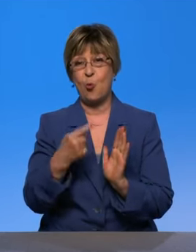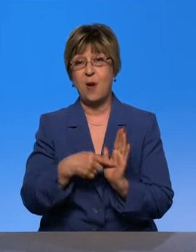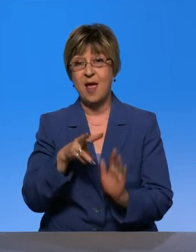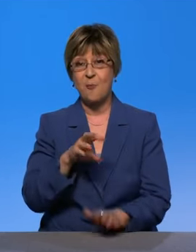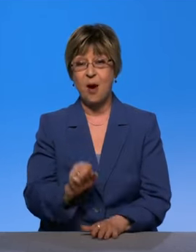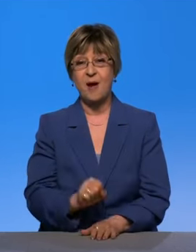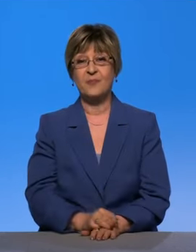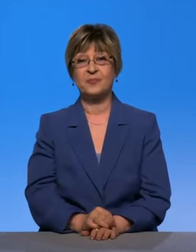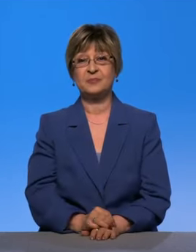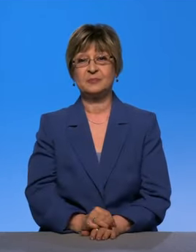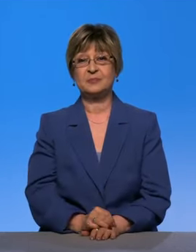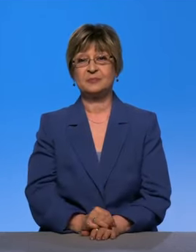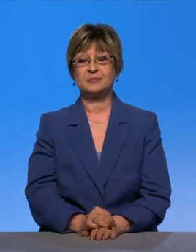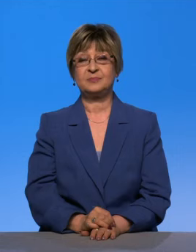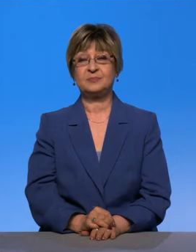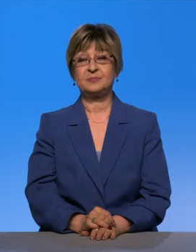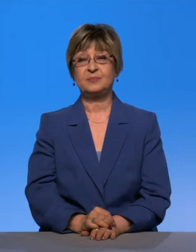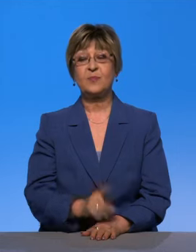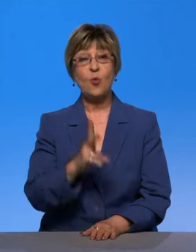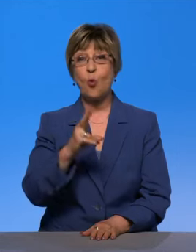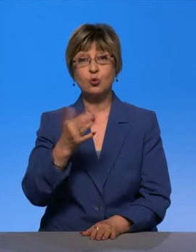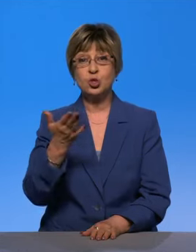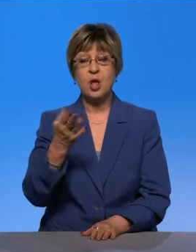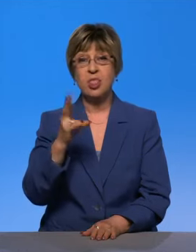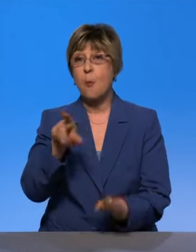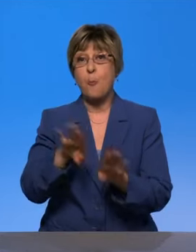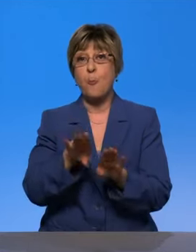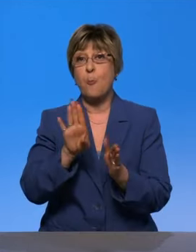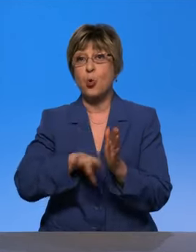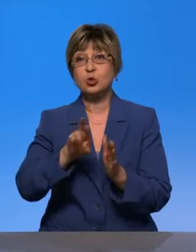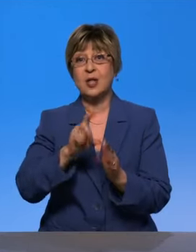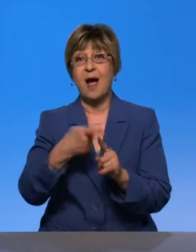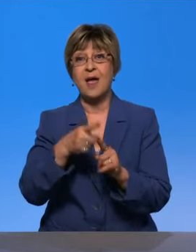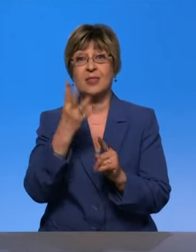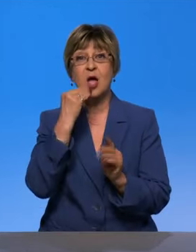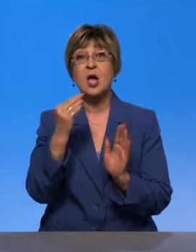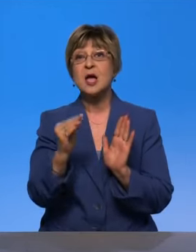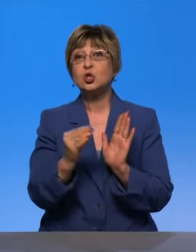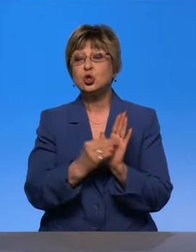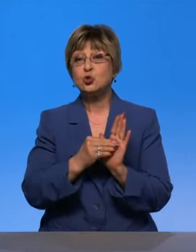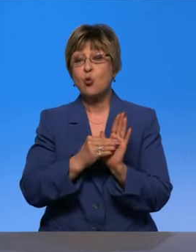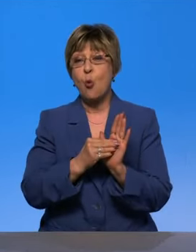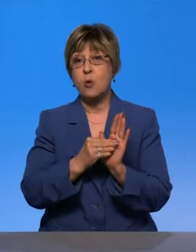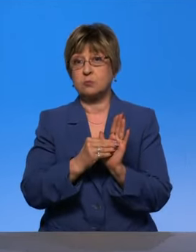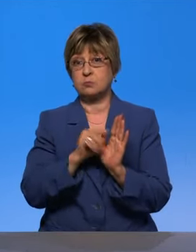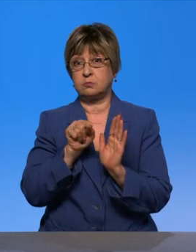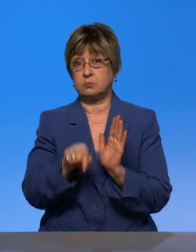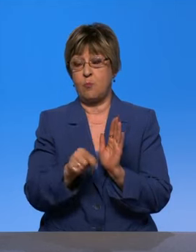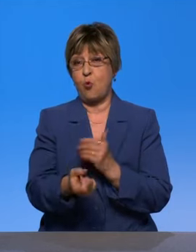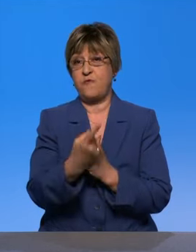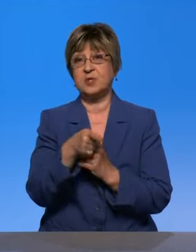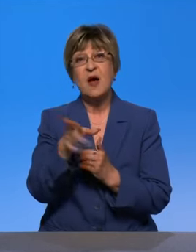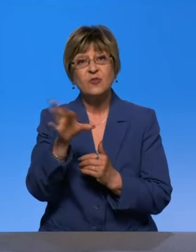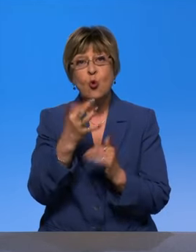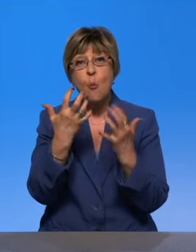вот не с неба упал, 17 733. Это наверняка просчитано в Минфине, просчитано